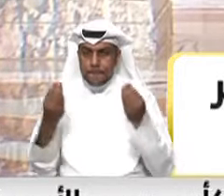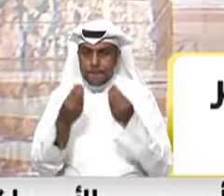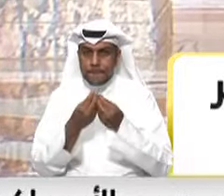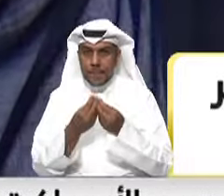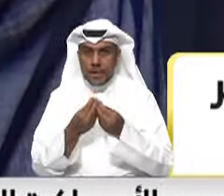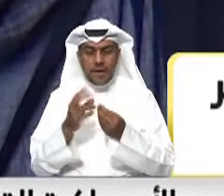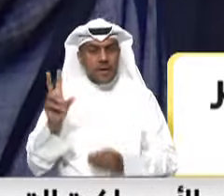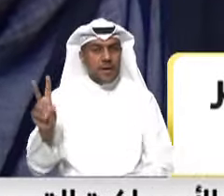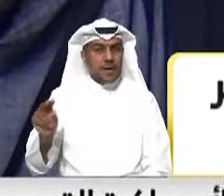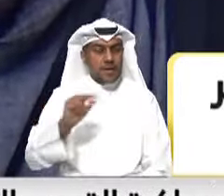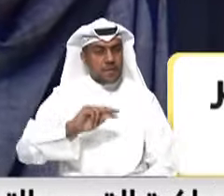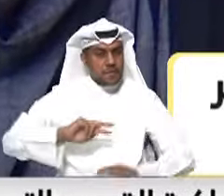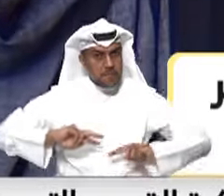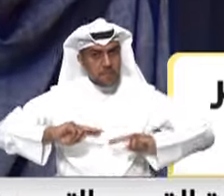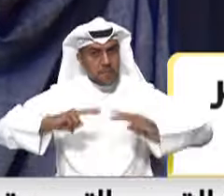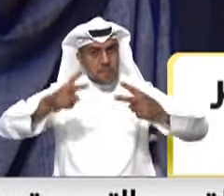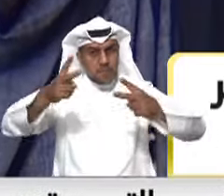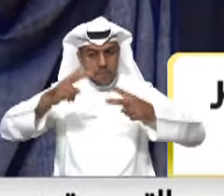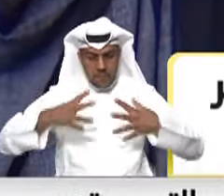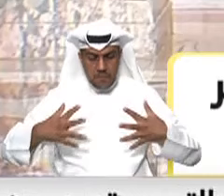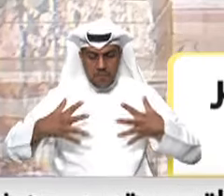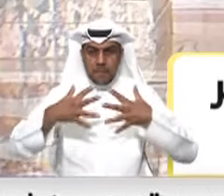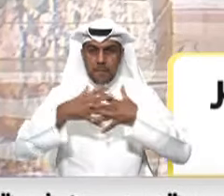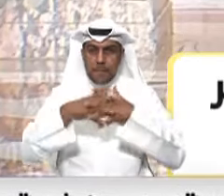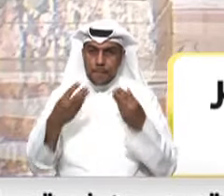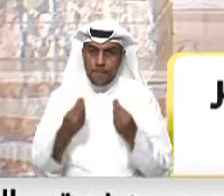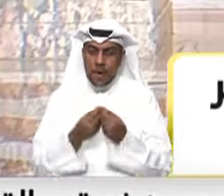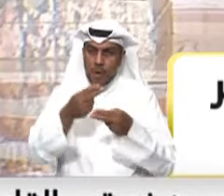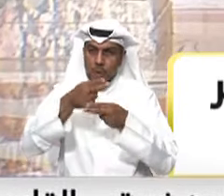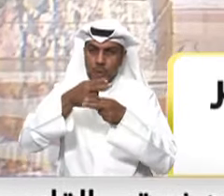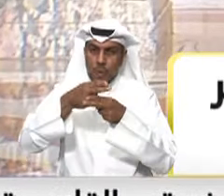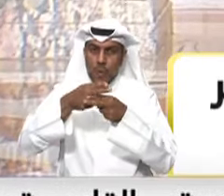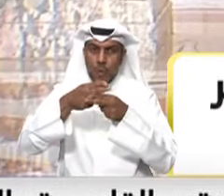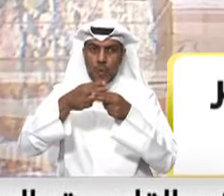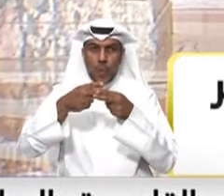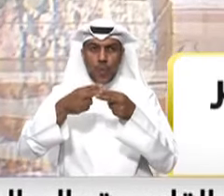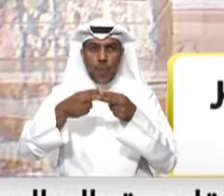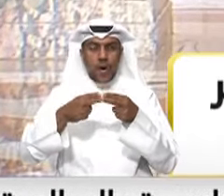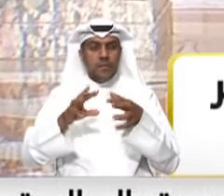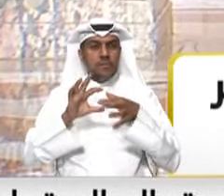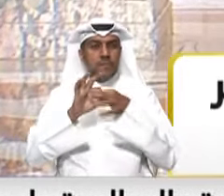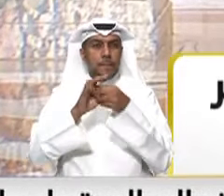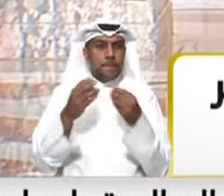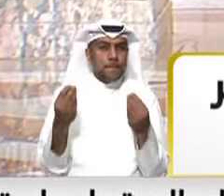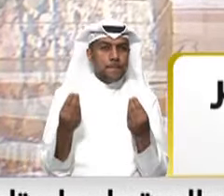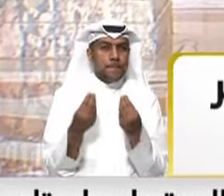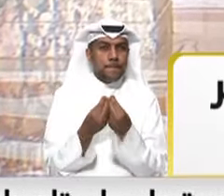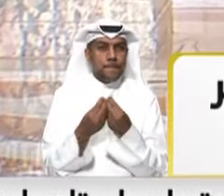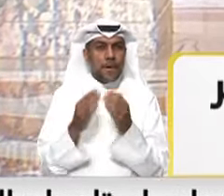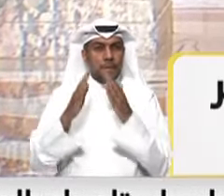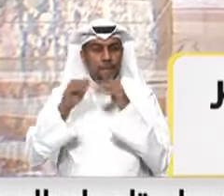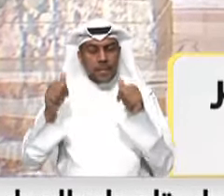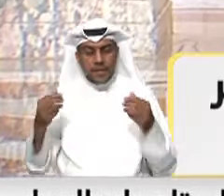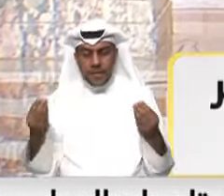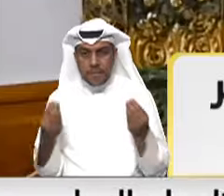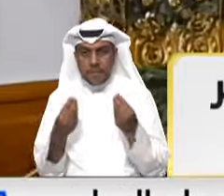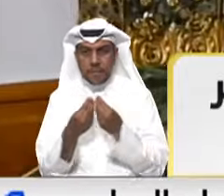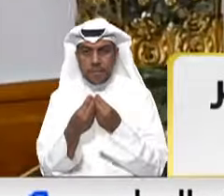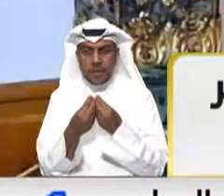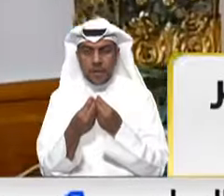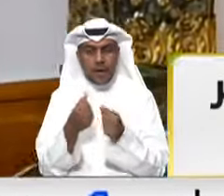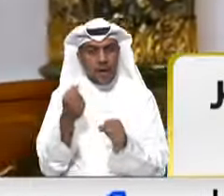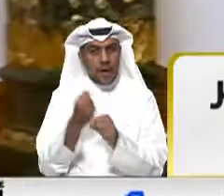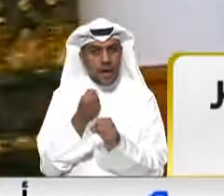مصالح مشتركة وما تمثله دولة الكويت من شريك محوري لجمهورية مصر العربية في